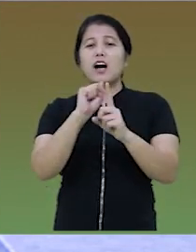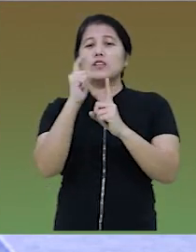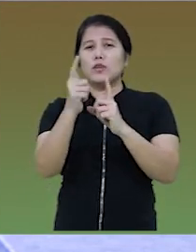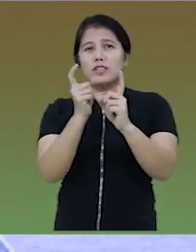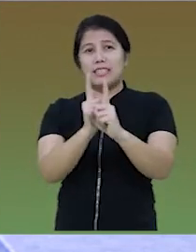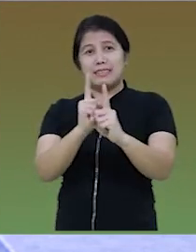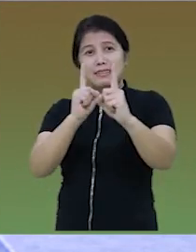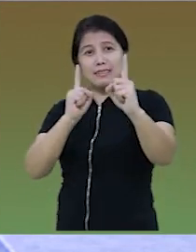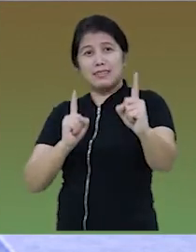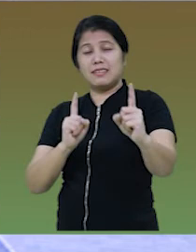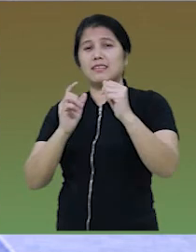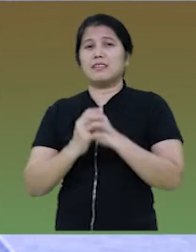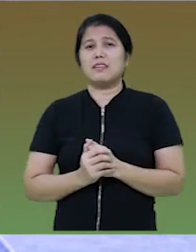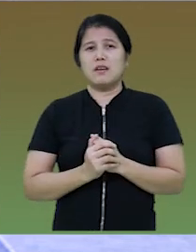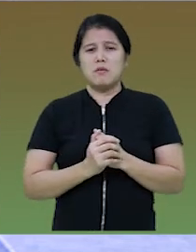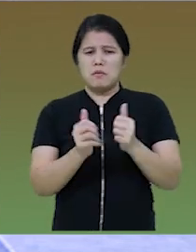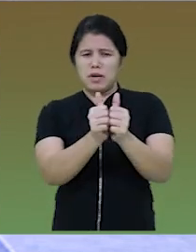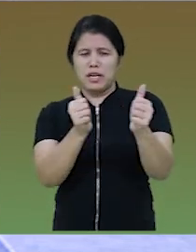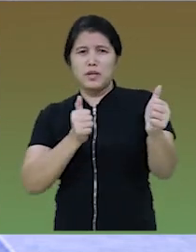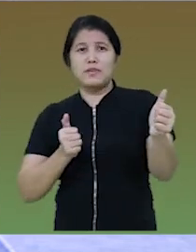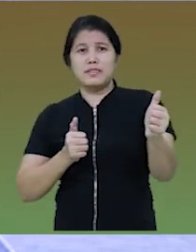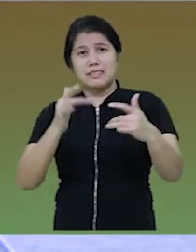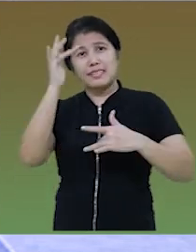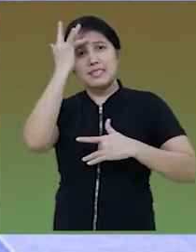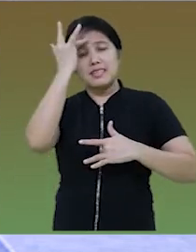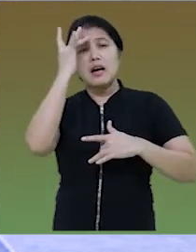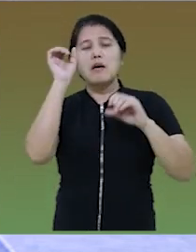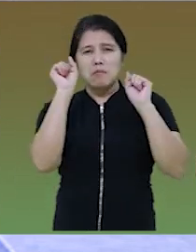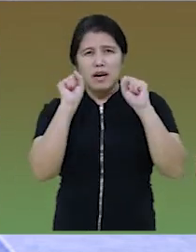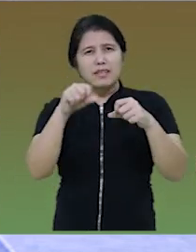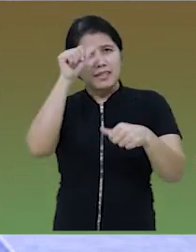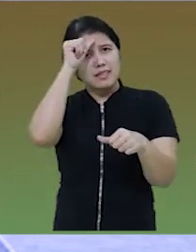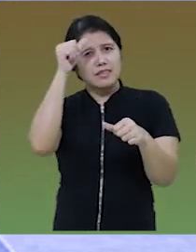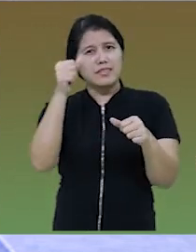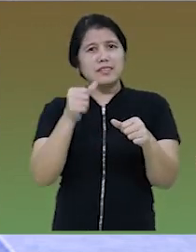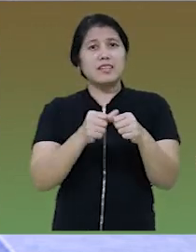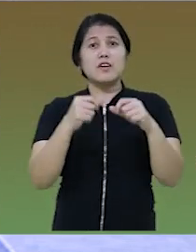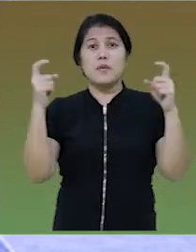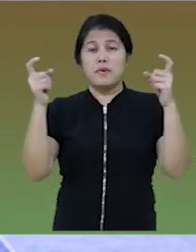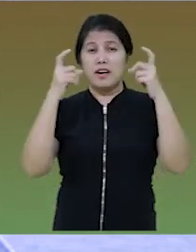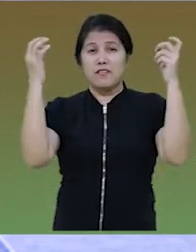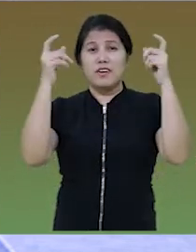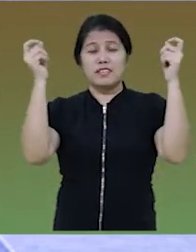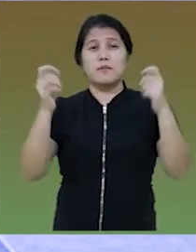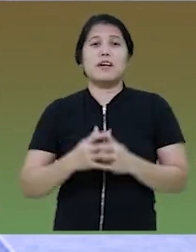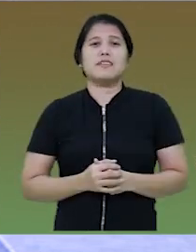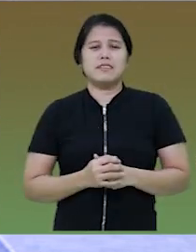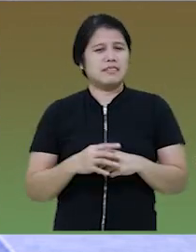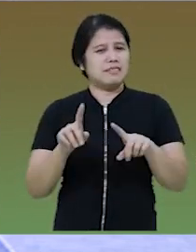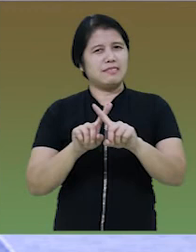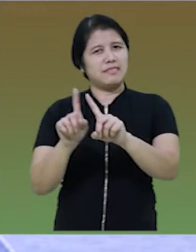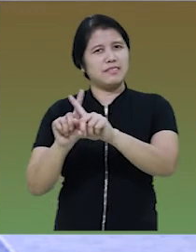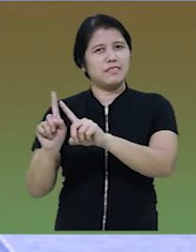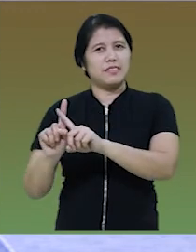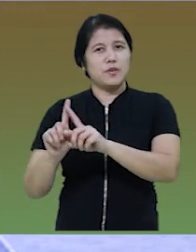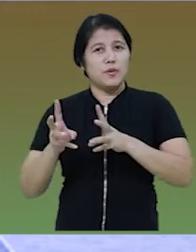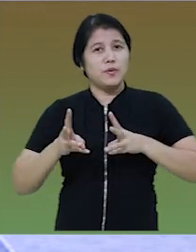distancing para makaiwas sa sakit. Maaari nating gunitain ang mga festival sa iba pang